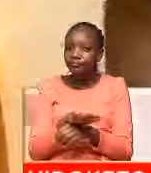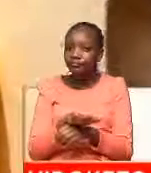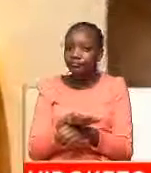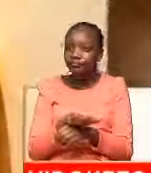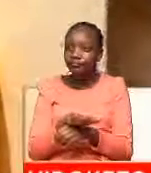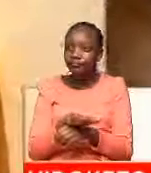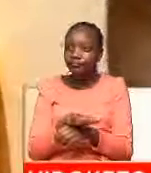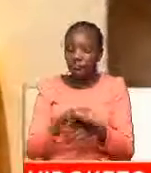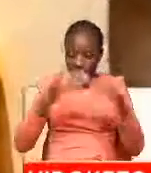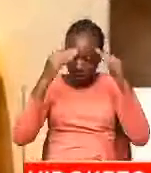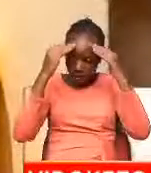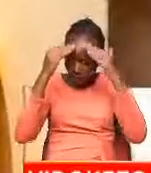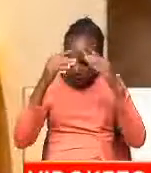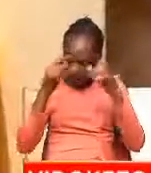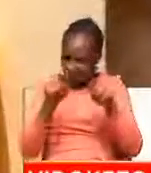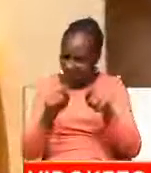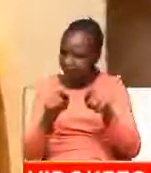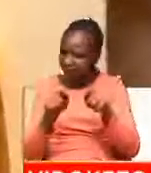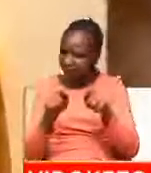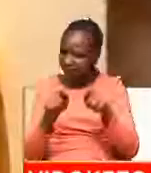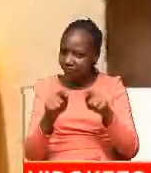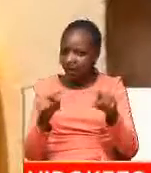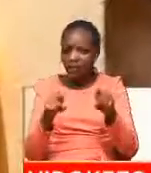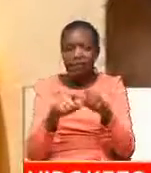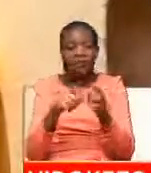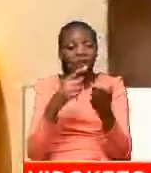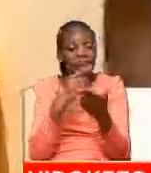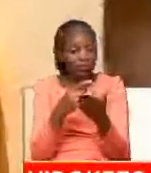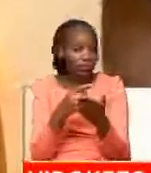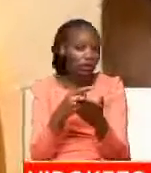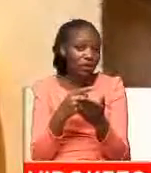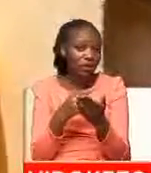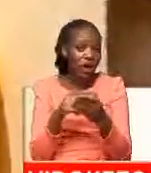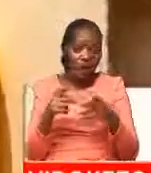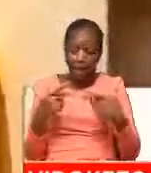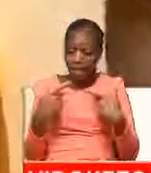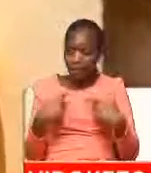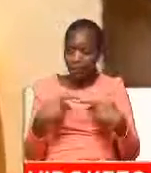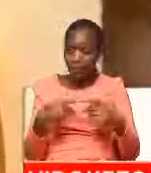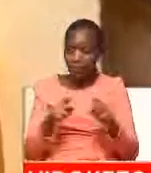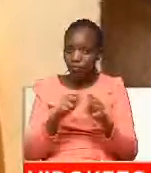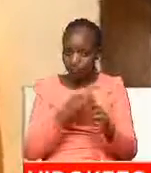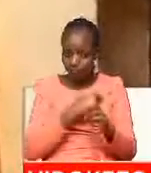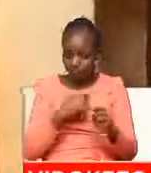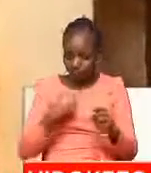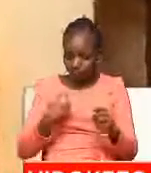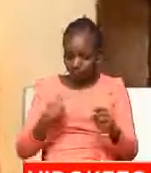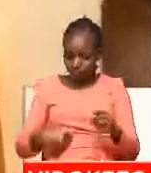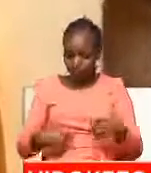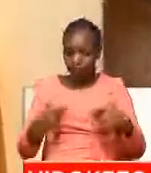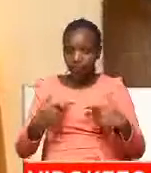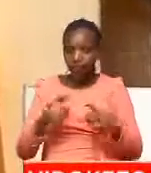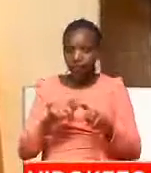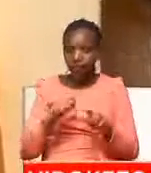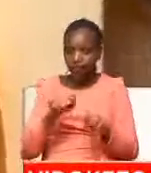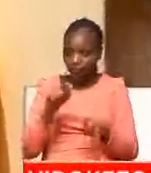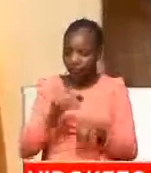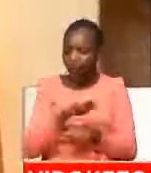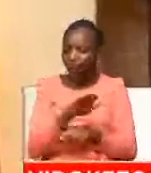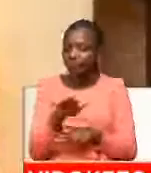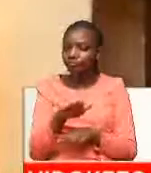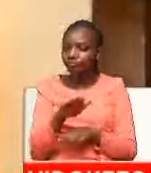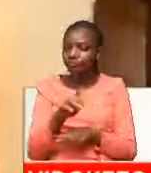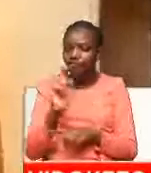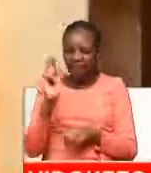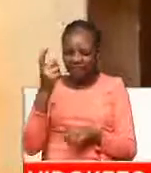kuchukua hili jambo kwa dharura na kuhakikisha kwamba wale wa China ambao wameletwa katika Mhobola camp ya Sino Hydro